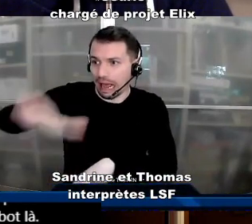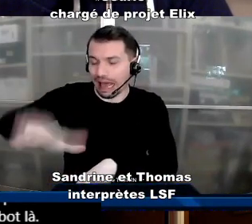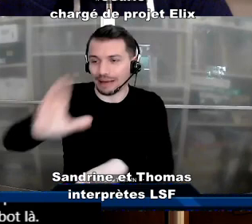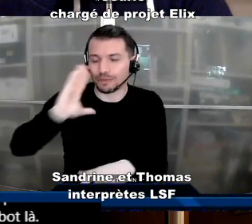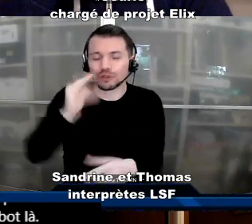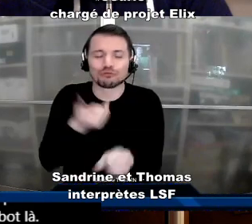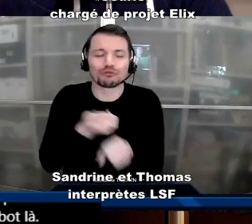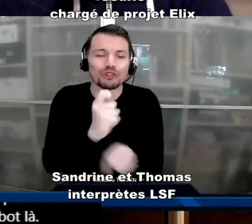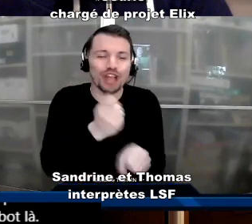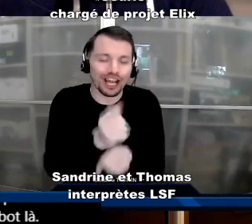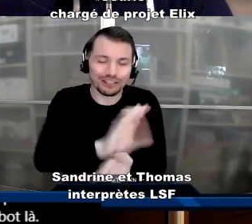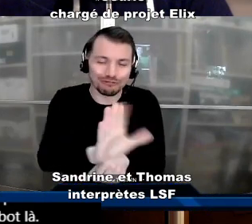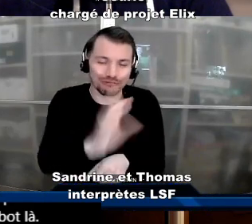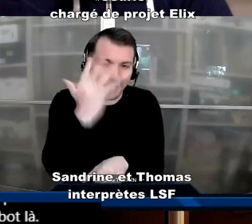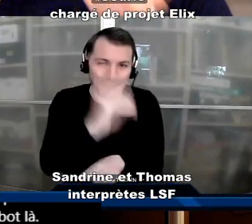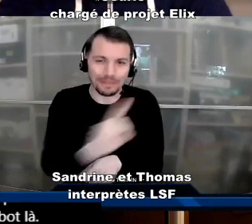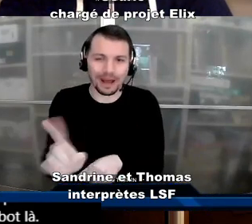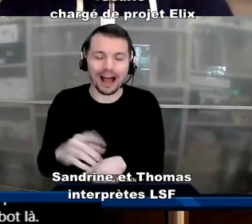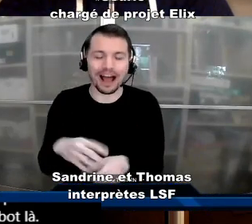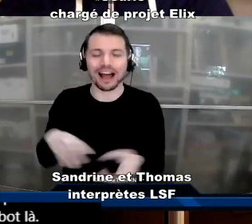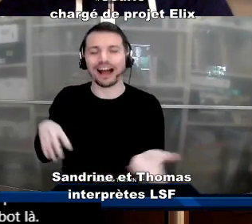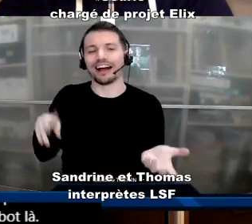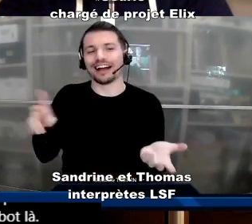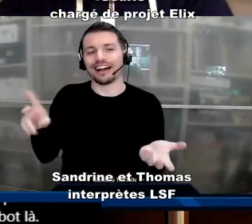taquiner Valentine. Bah, Désolé Valentine.